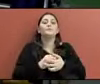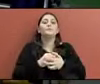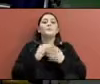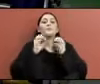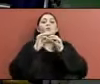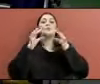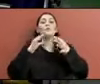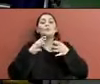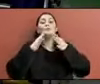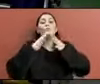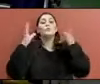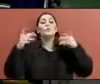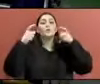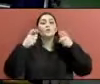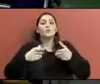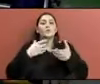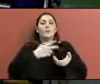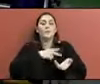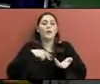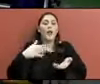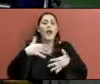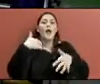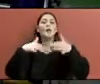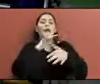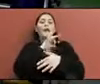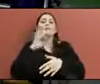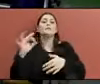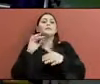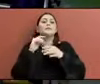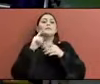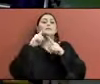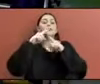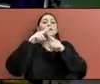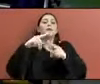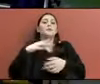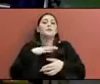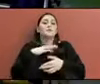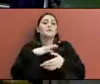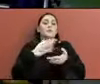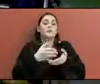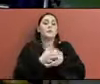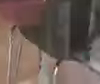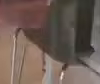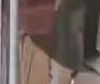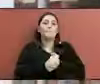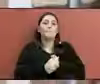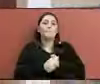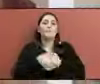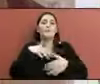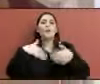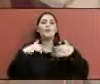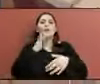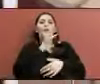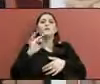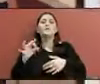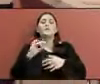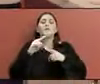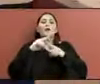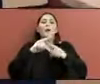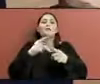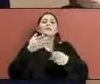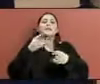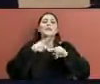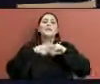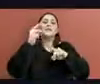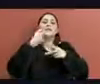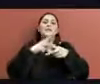Belediye'mizde engelsiz taksi hizmetimiz var bizim. Yine engelliler birimimizde faaliyet gösteren. Engelsiz taksi hizmetimizde şu